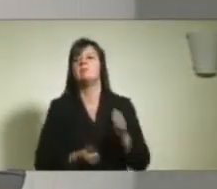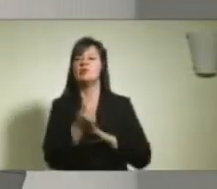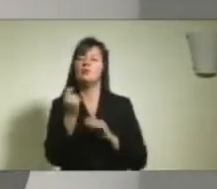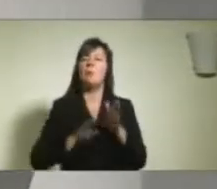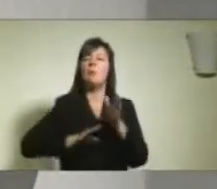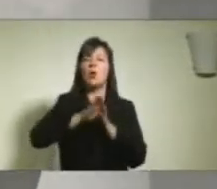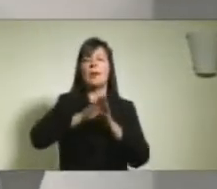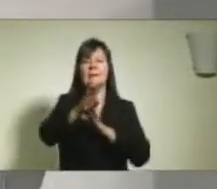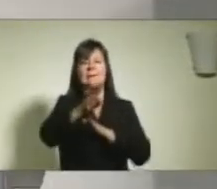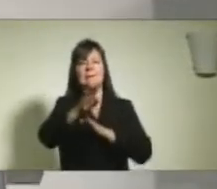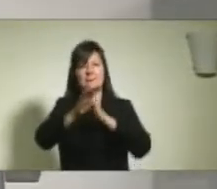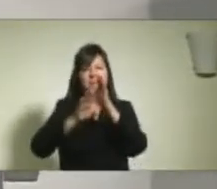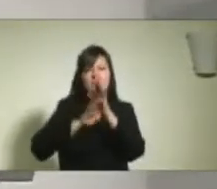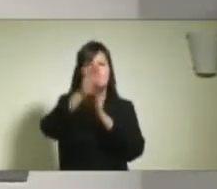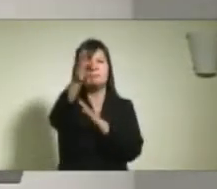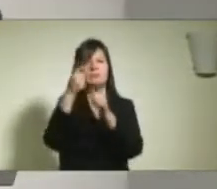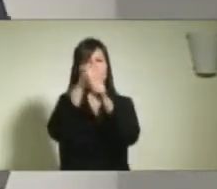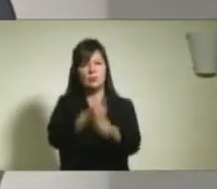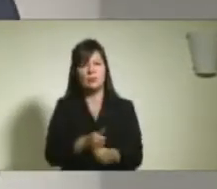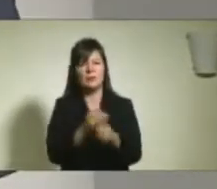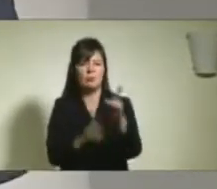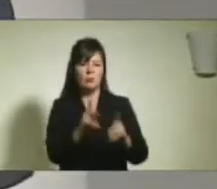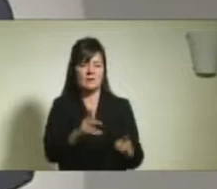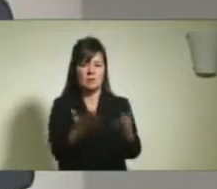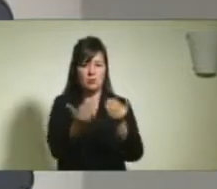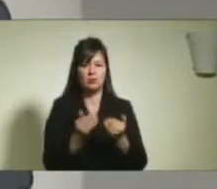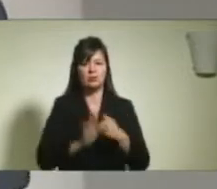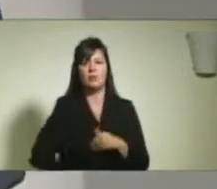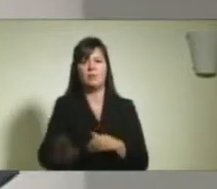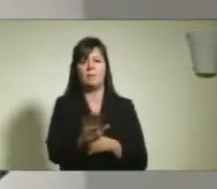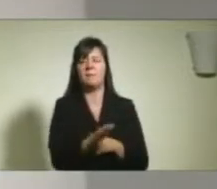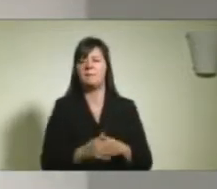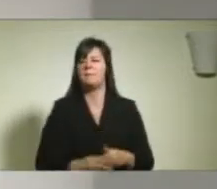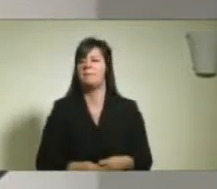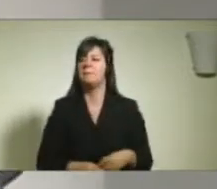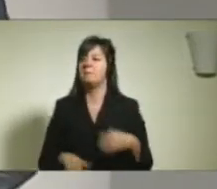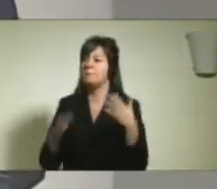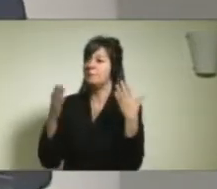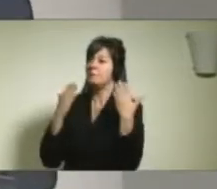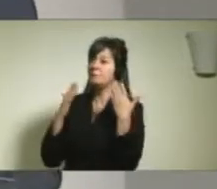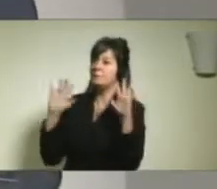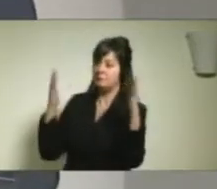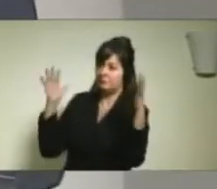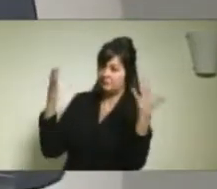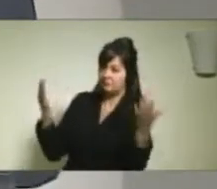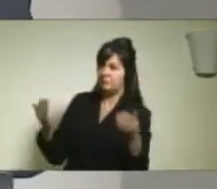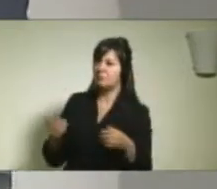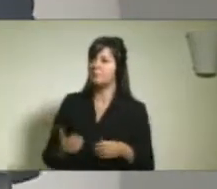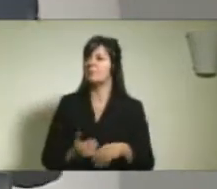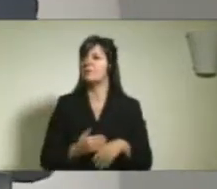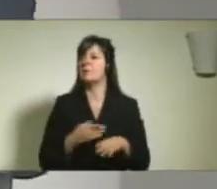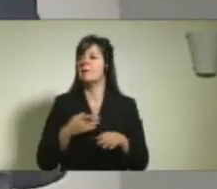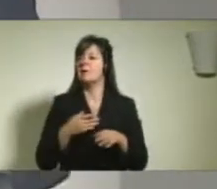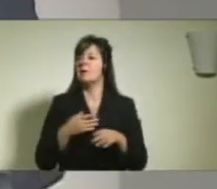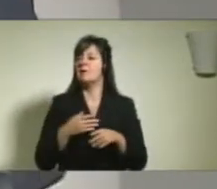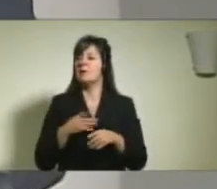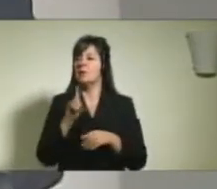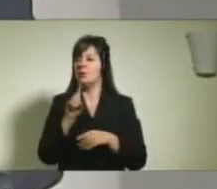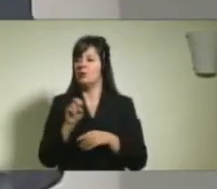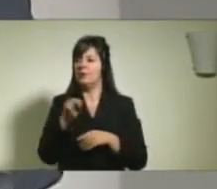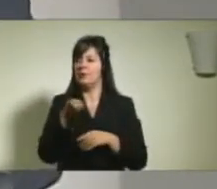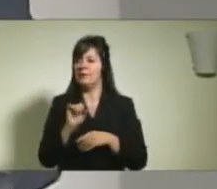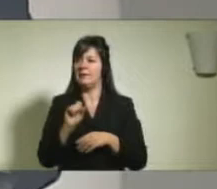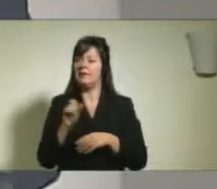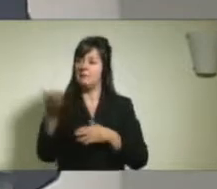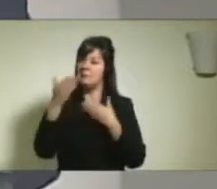davantage aux besoins de la population. Merci encore une fois, Ken. C'est vraiment très stimulant de voir